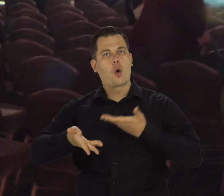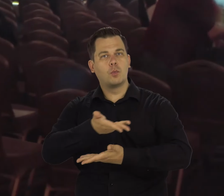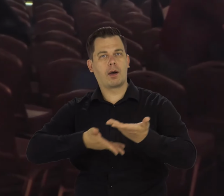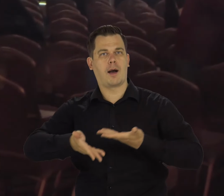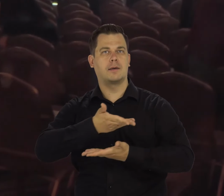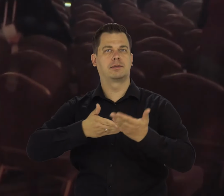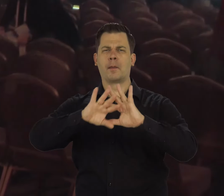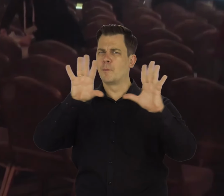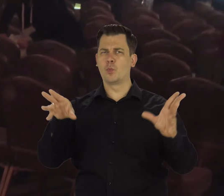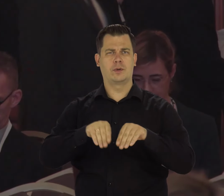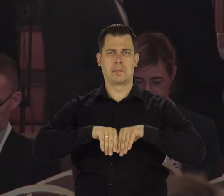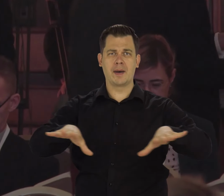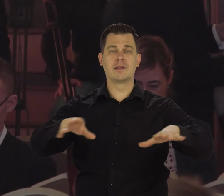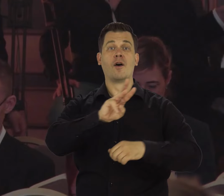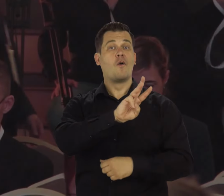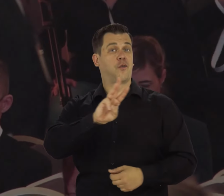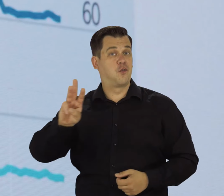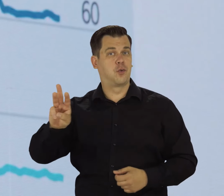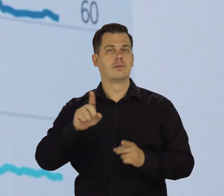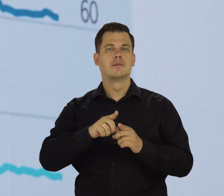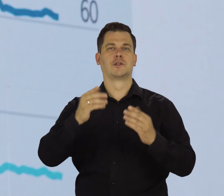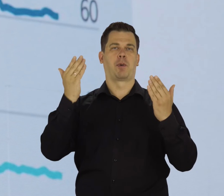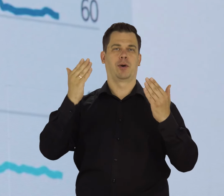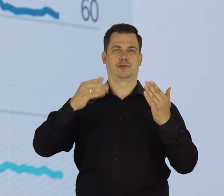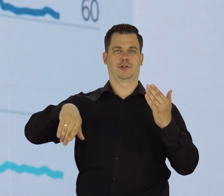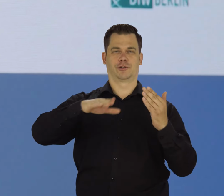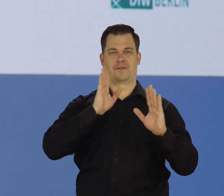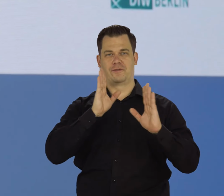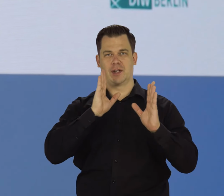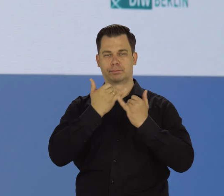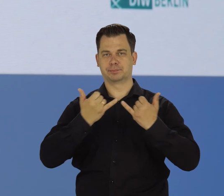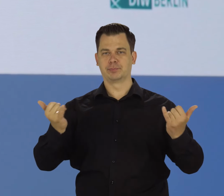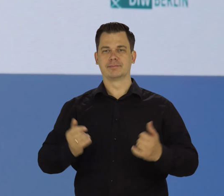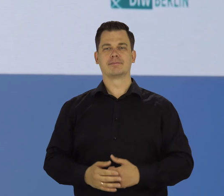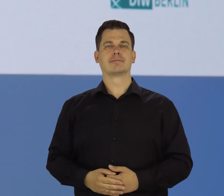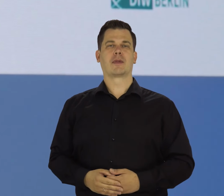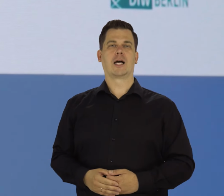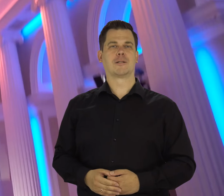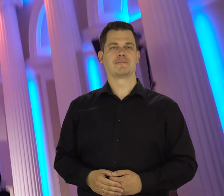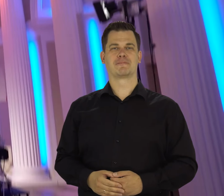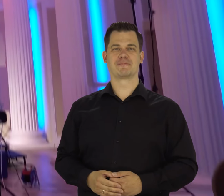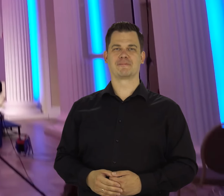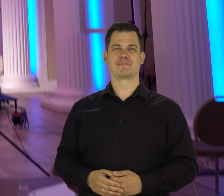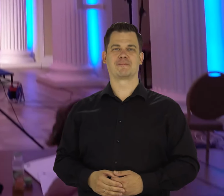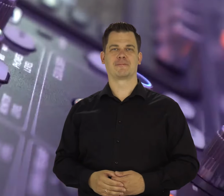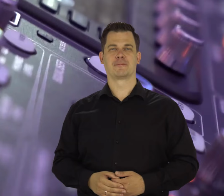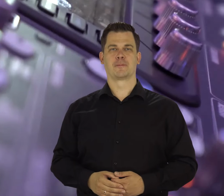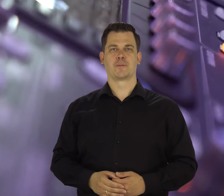spotkaniach grup roboczych w obszarze komunikacji, multimediów, stron internetowych oraz mediów społecznościowych.